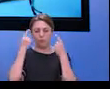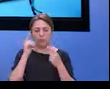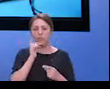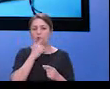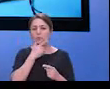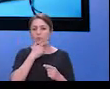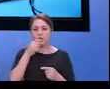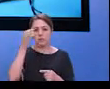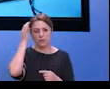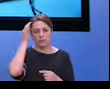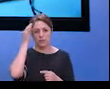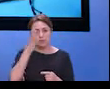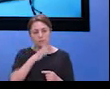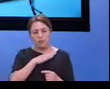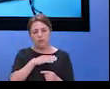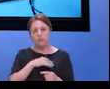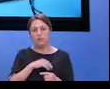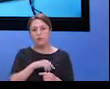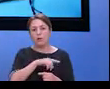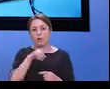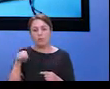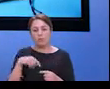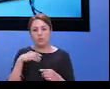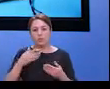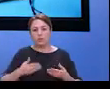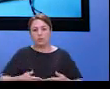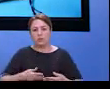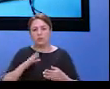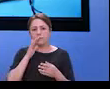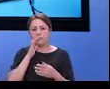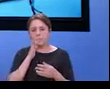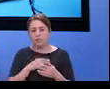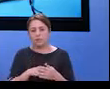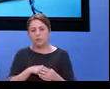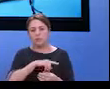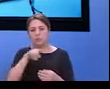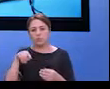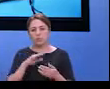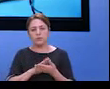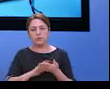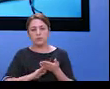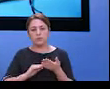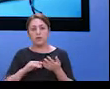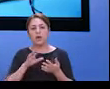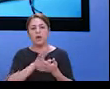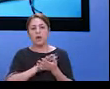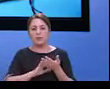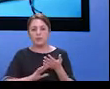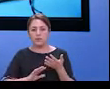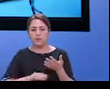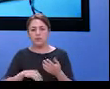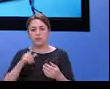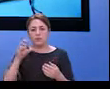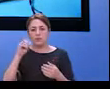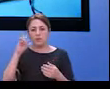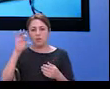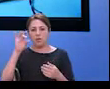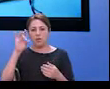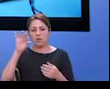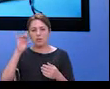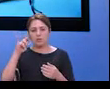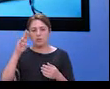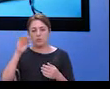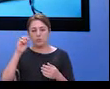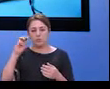eslab o'tdik, to'g'rimi? Bularning yashagan davri va bularning yozgan asarlari. Demak, Gerodot,